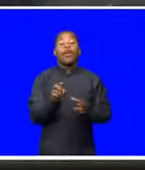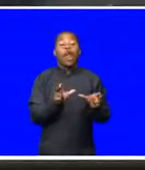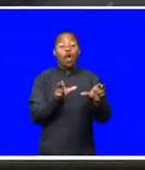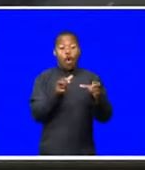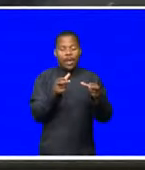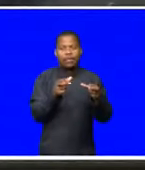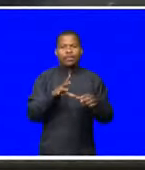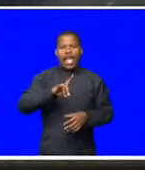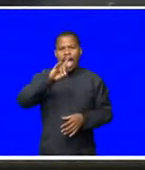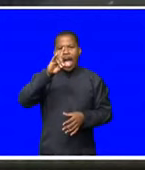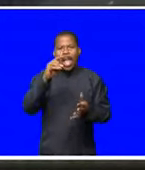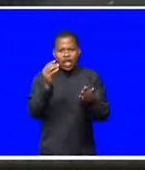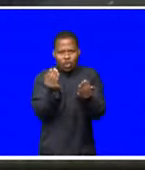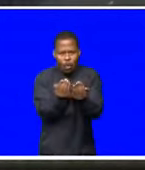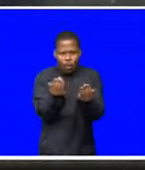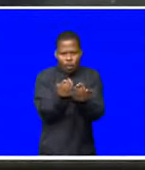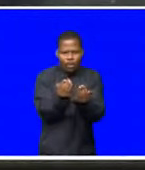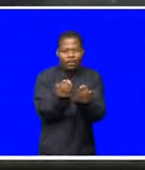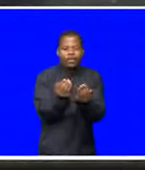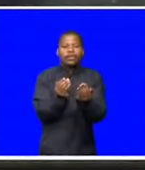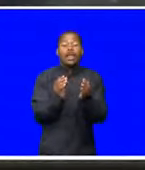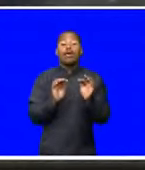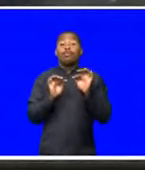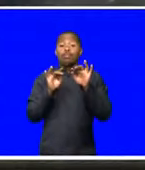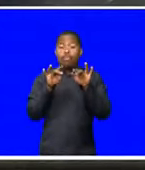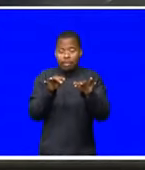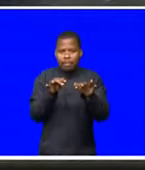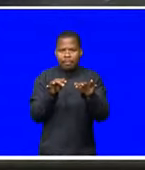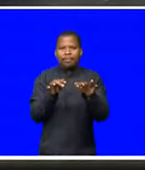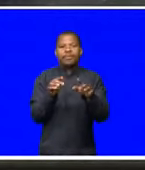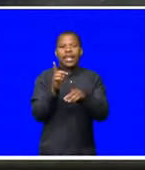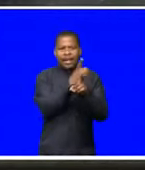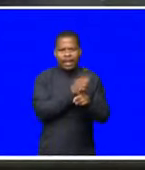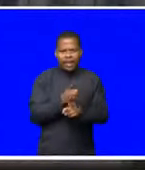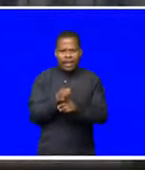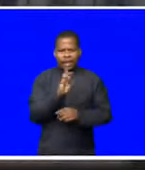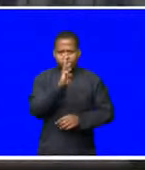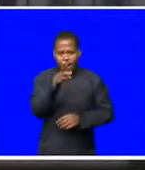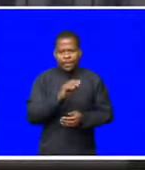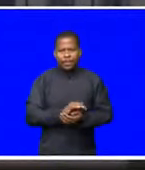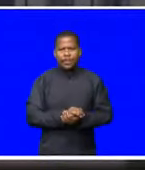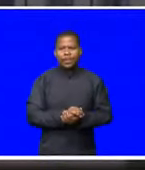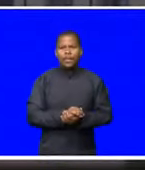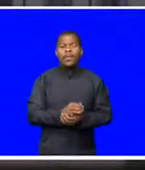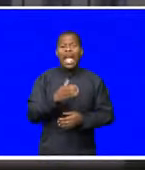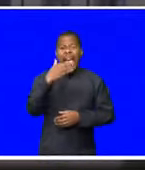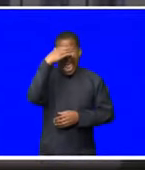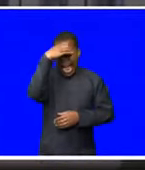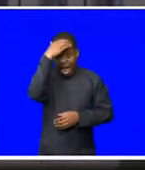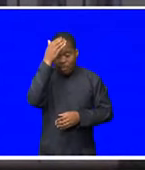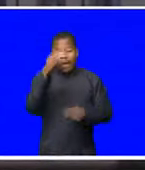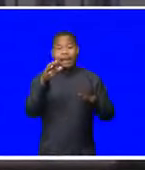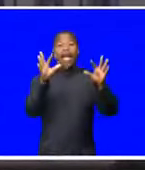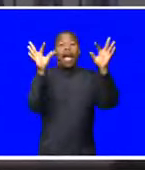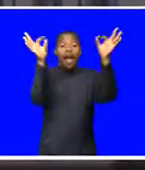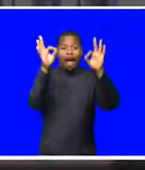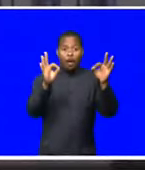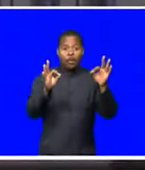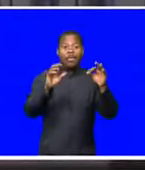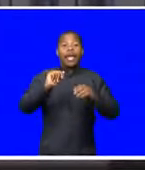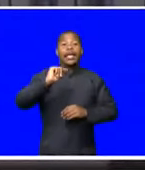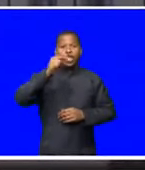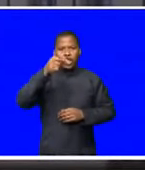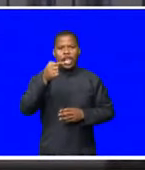lesikhulu lesibidwe ukuthi inhlanganisweni umbiko wemcwaningi mabhuku wahulumende womnyaka imali lophele